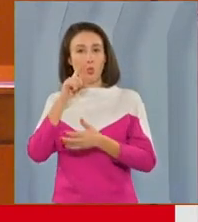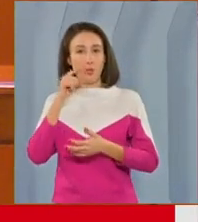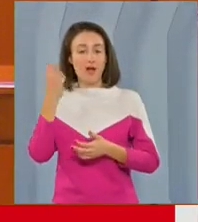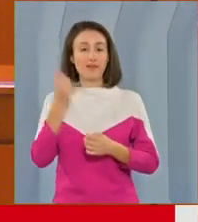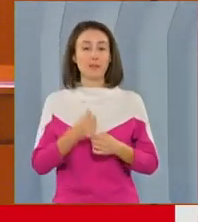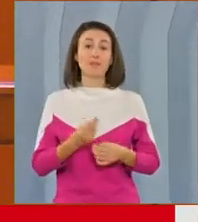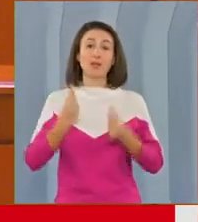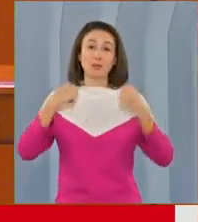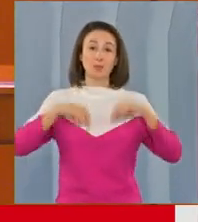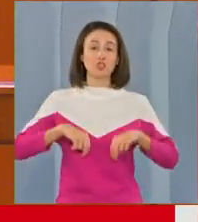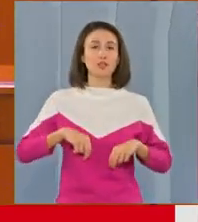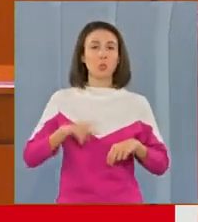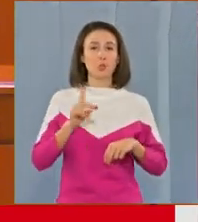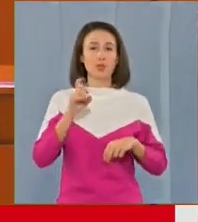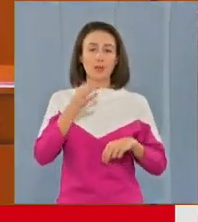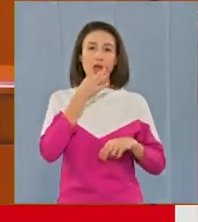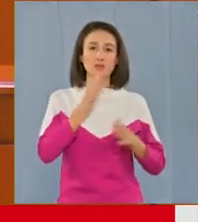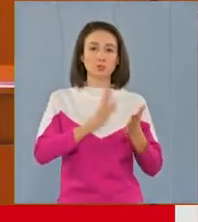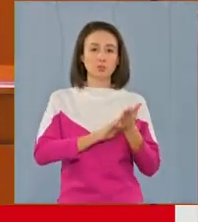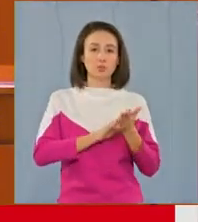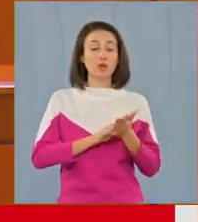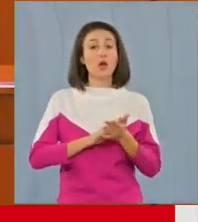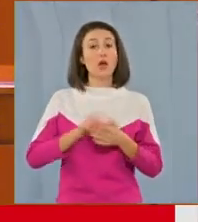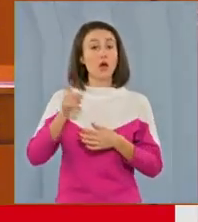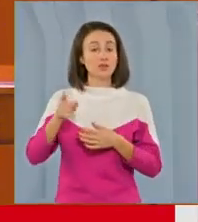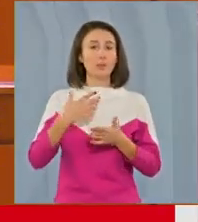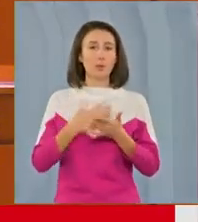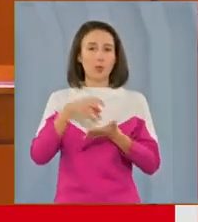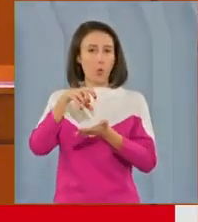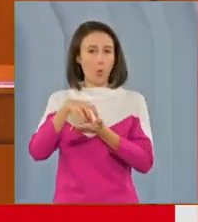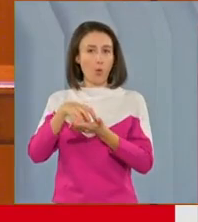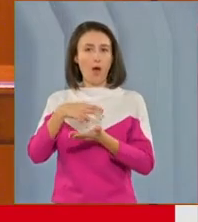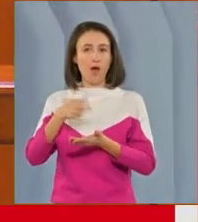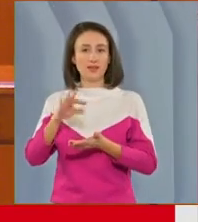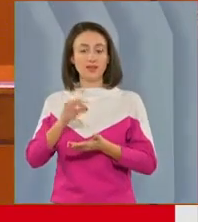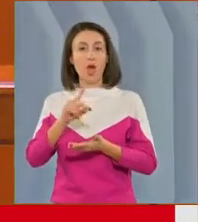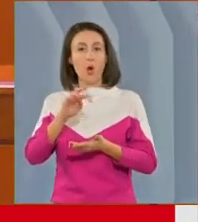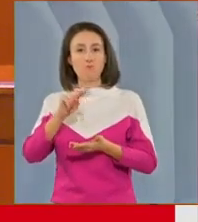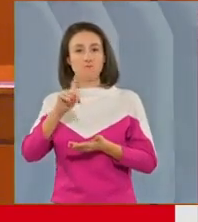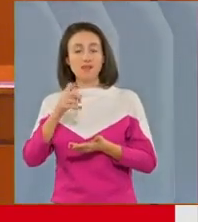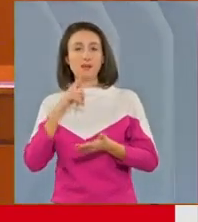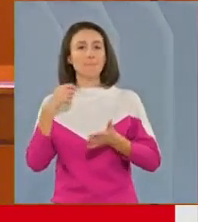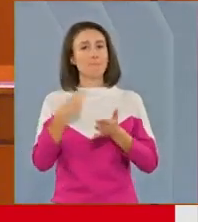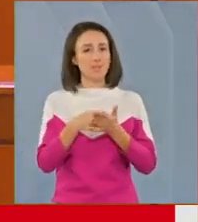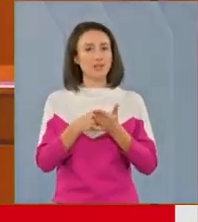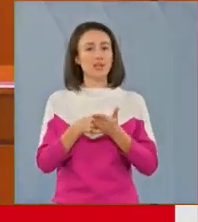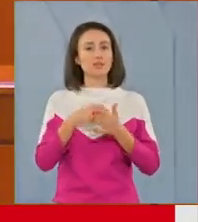președintele UDMR, Kelemen Hunor, a motivat gestul prin faptul că locuitorii din Harghita și Covasna dau bani la Metrorex.